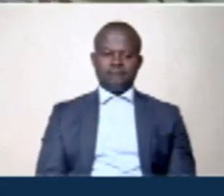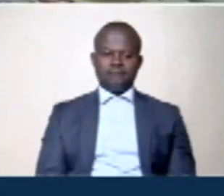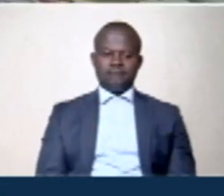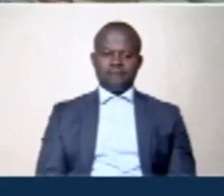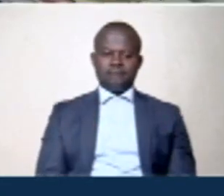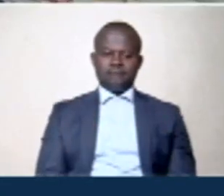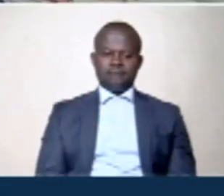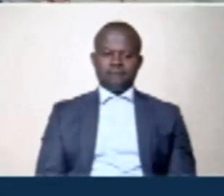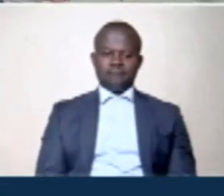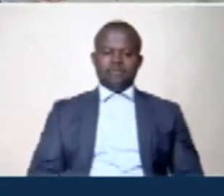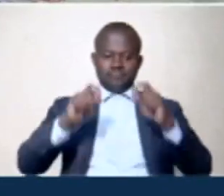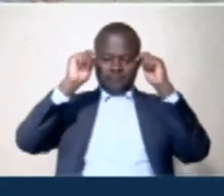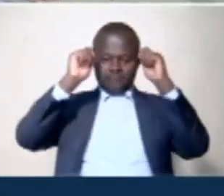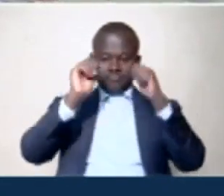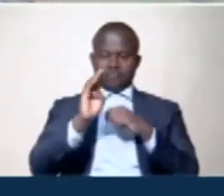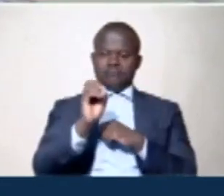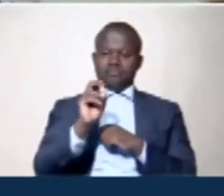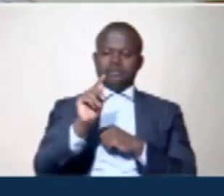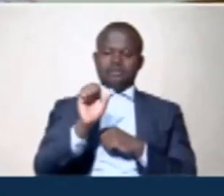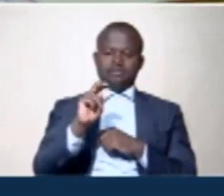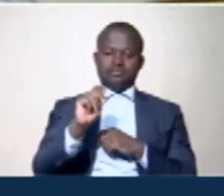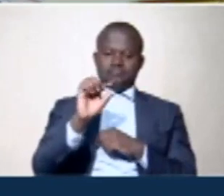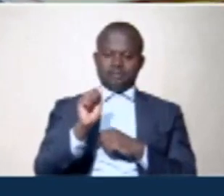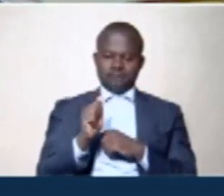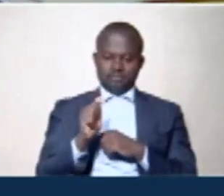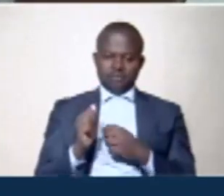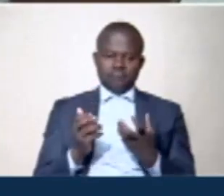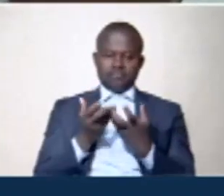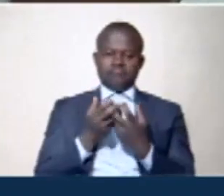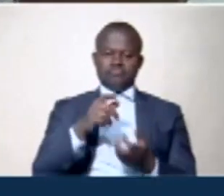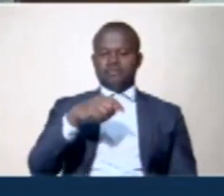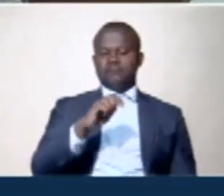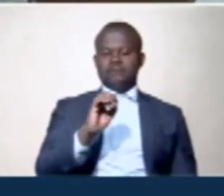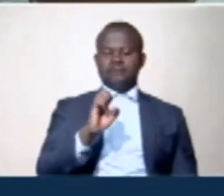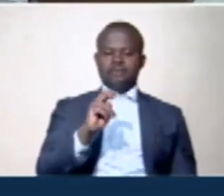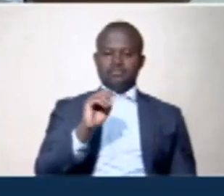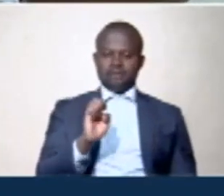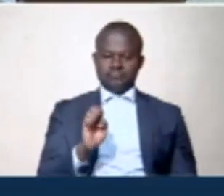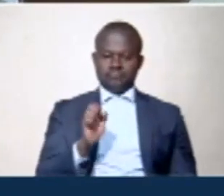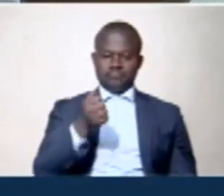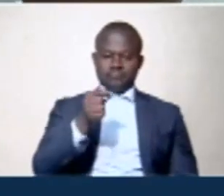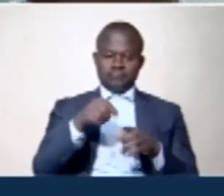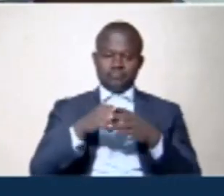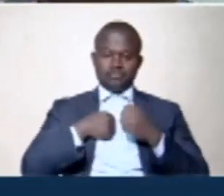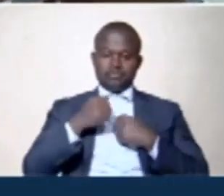problème. Ubuhamya Bokanga buhuriraho na Madame Patience utuye mu karere ka Rubavu, wakaba yarageze mu Rwanda mu